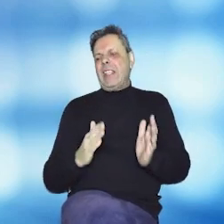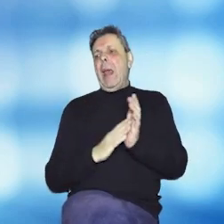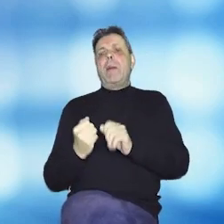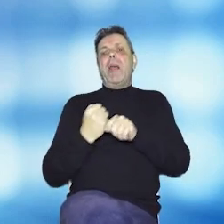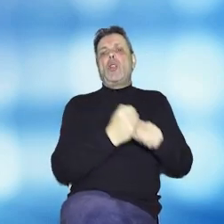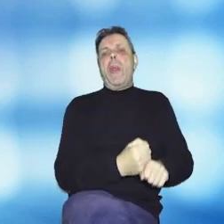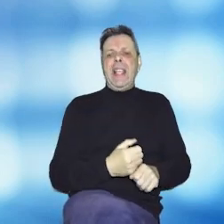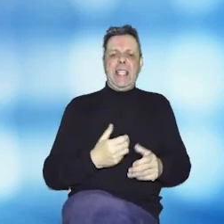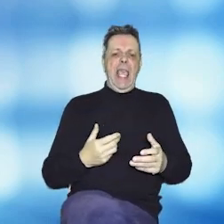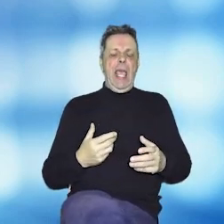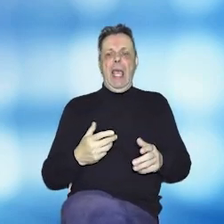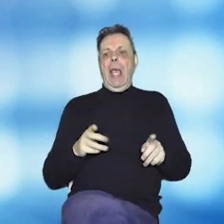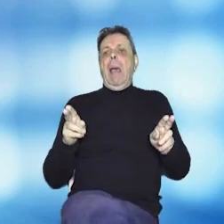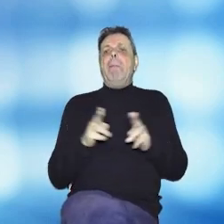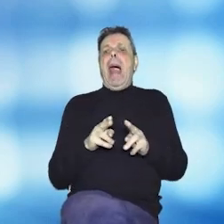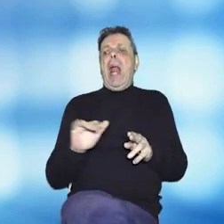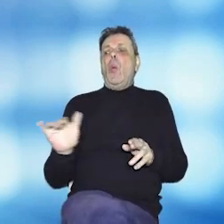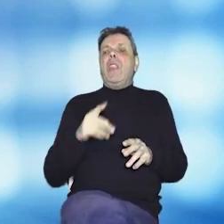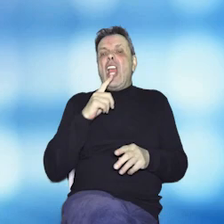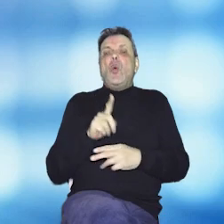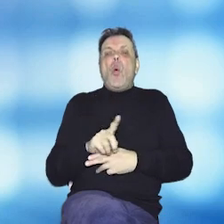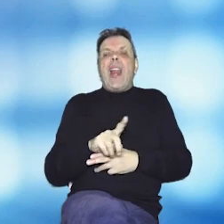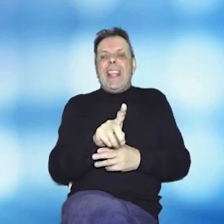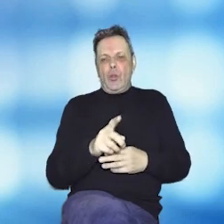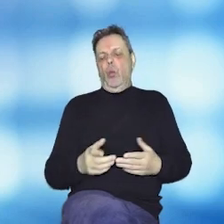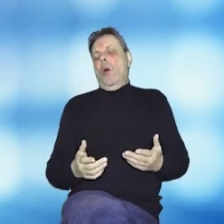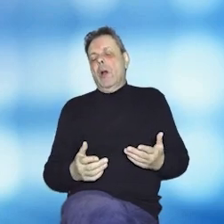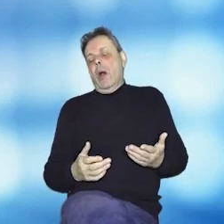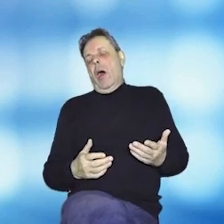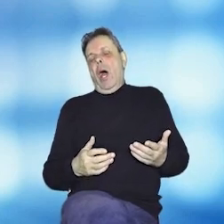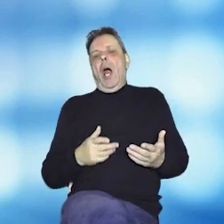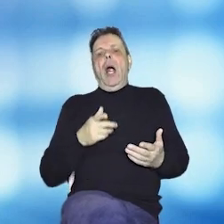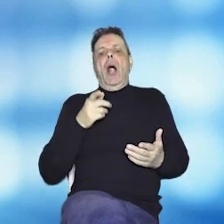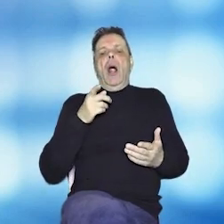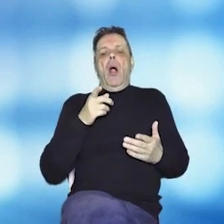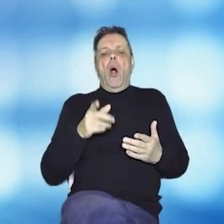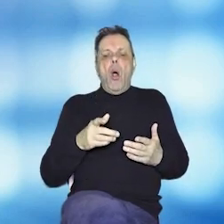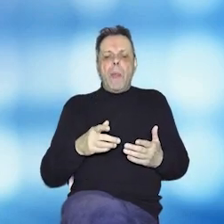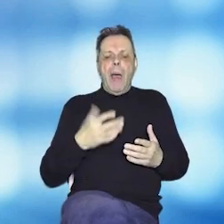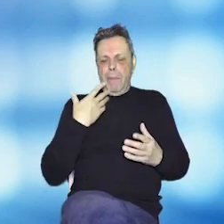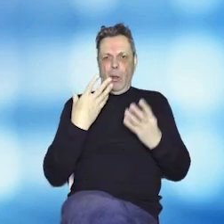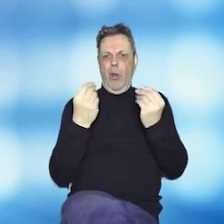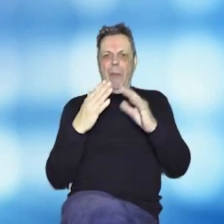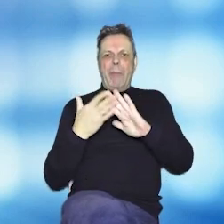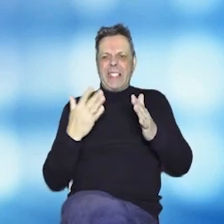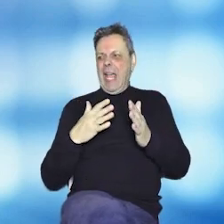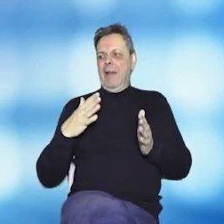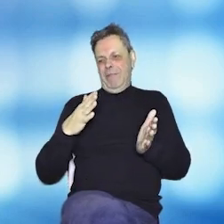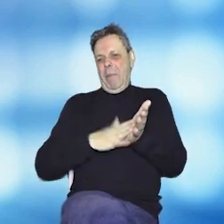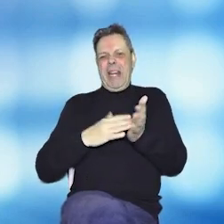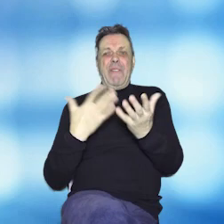primjerice donese malu dječju glistu ili kakvi mi stručno zovemo enterobius. I onda putem prstića